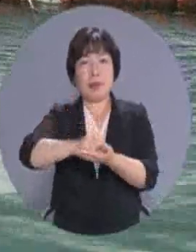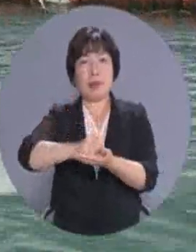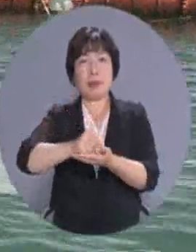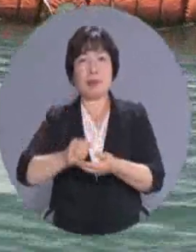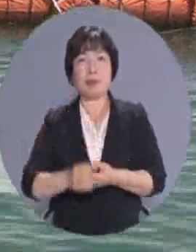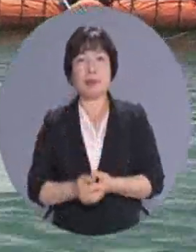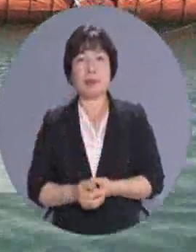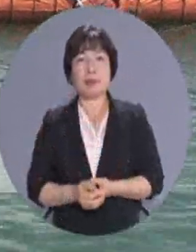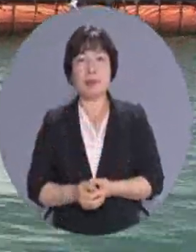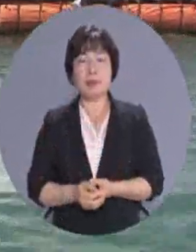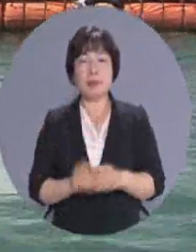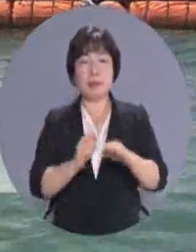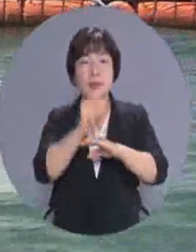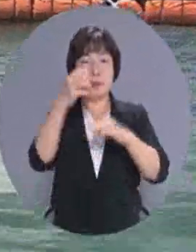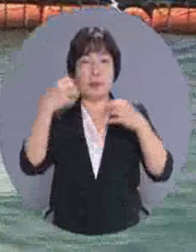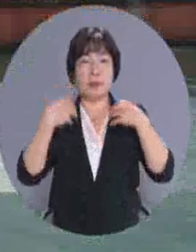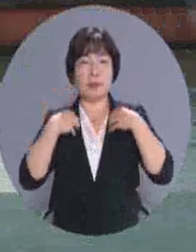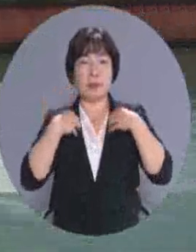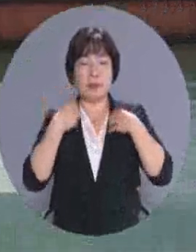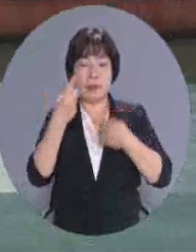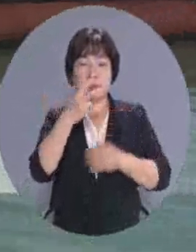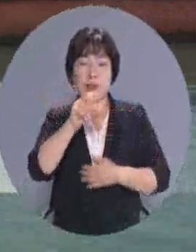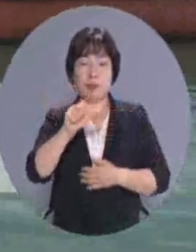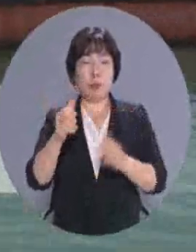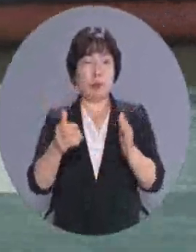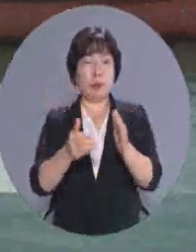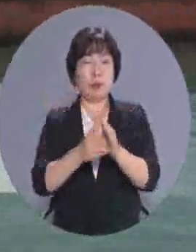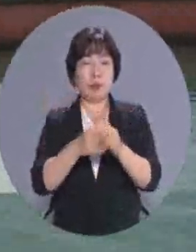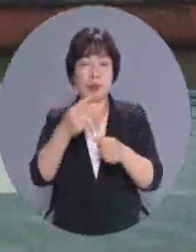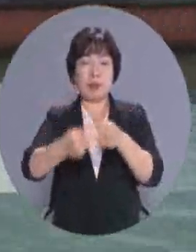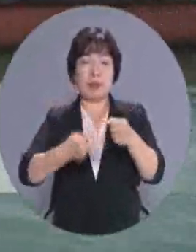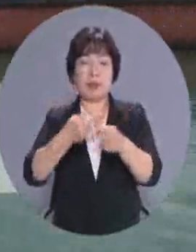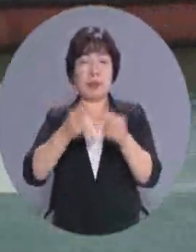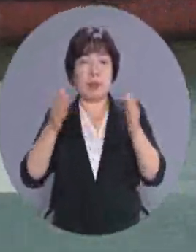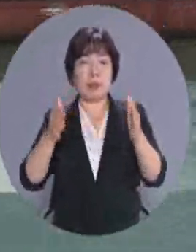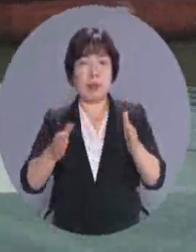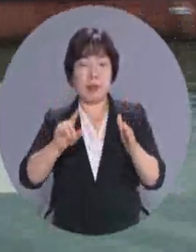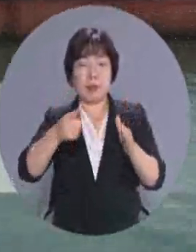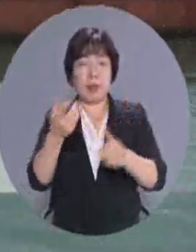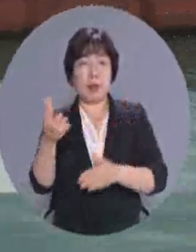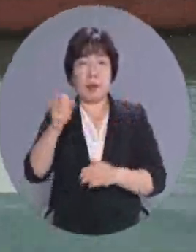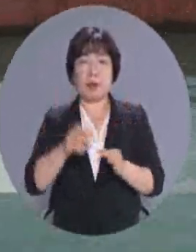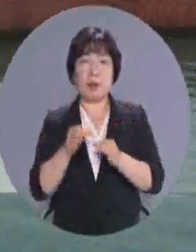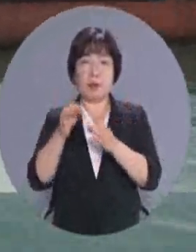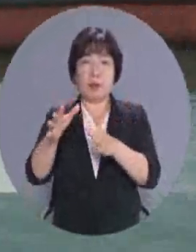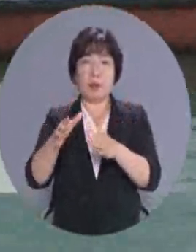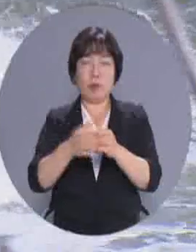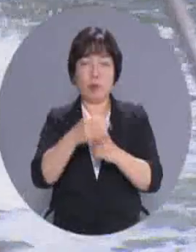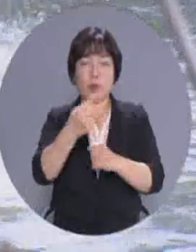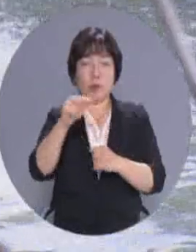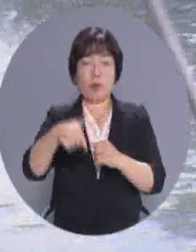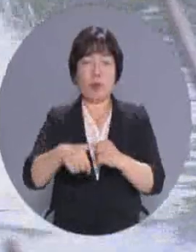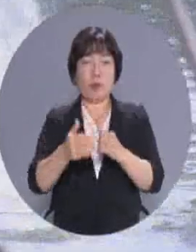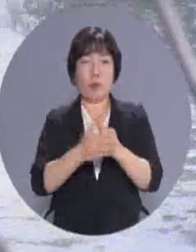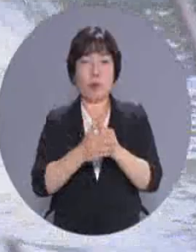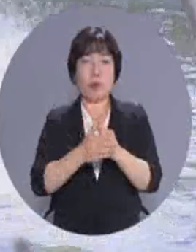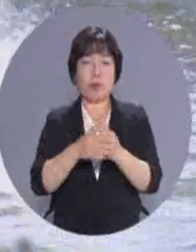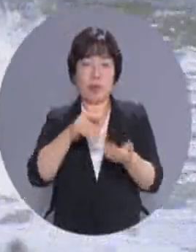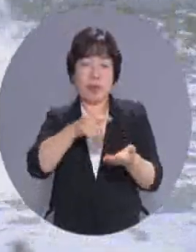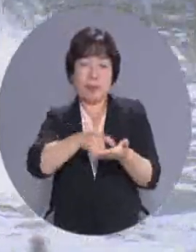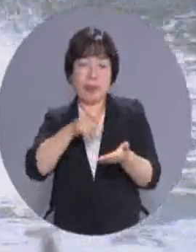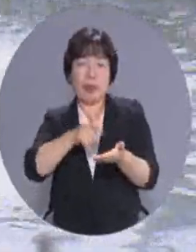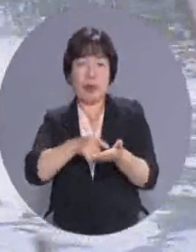확보했습니다 공군은 오는 2025년까지 2년 동안 100억 원을 투입해 도덕면 용동리 일원에